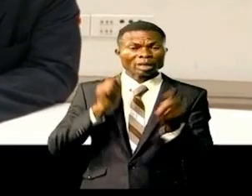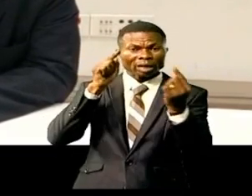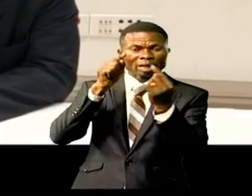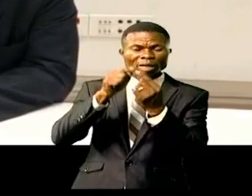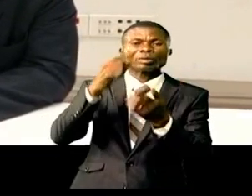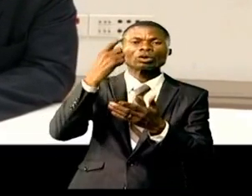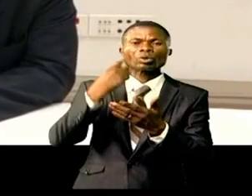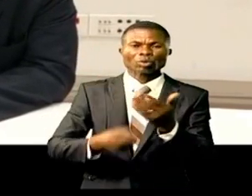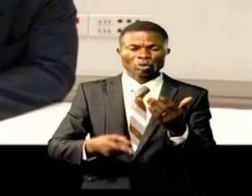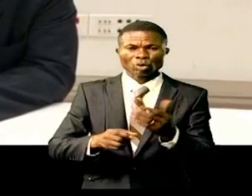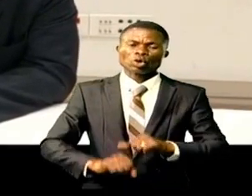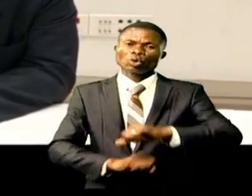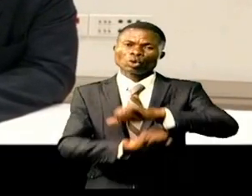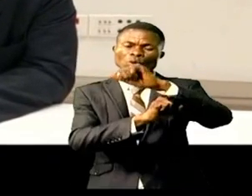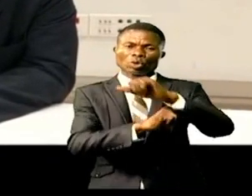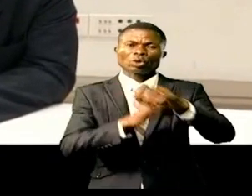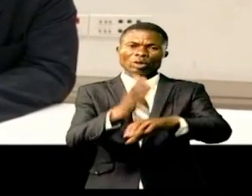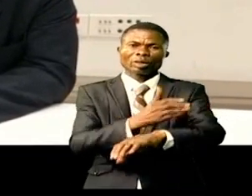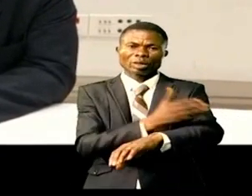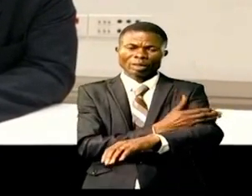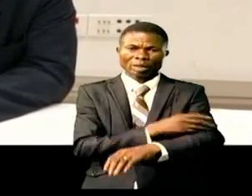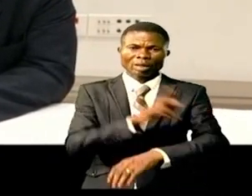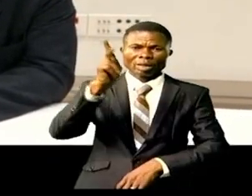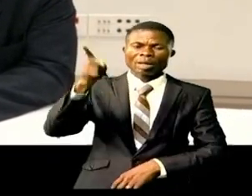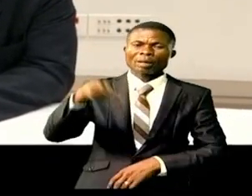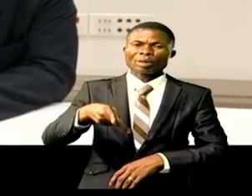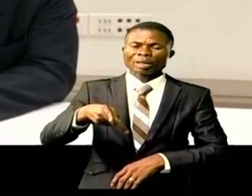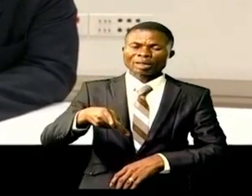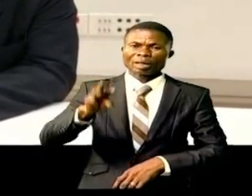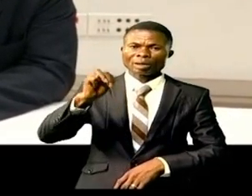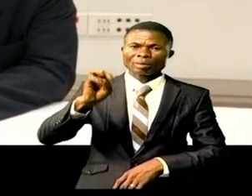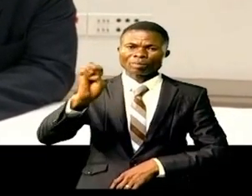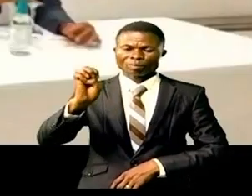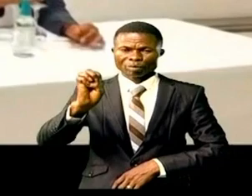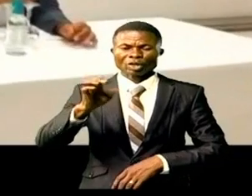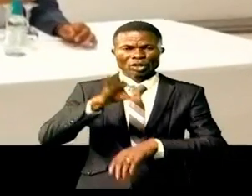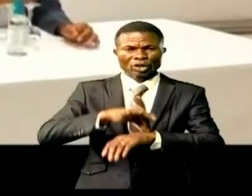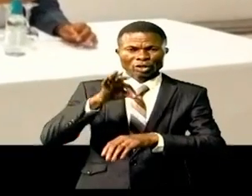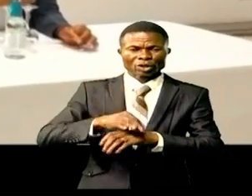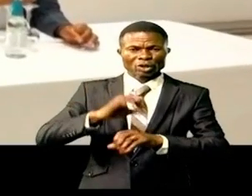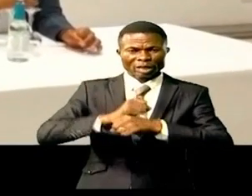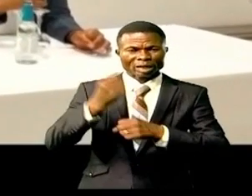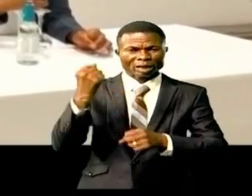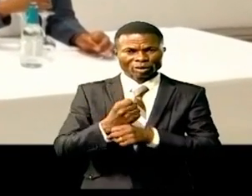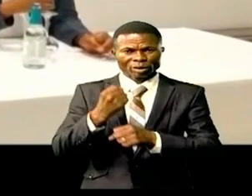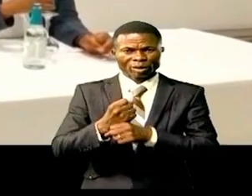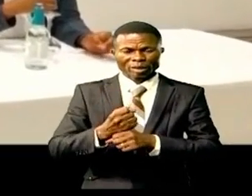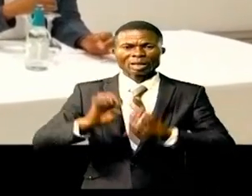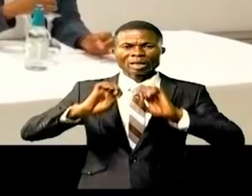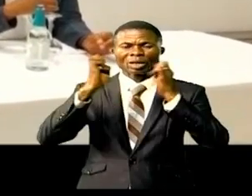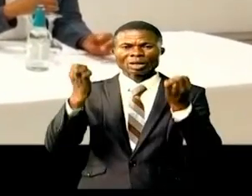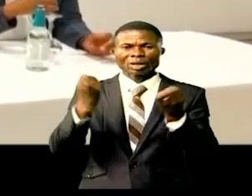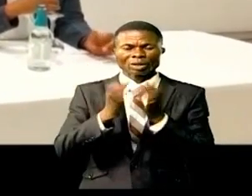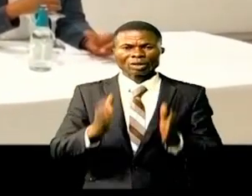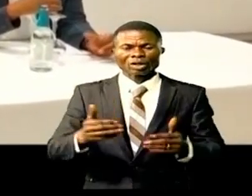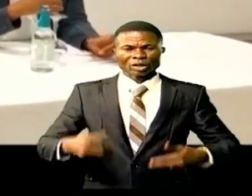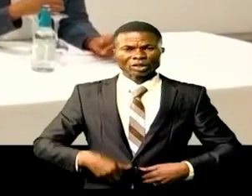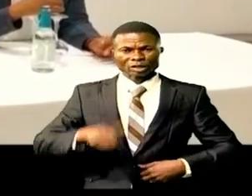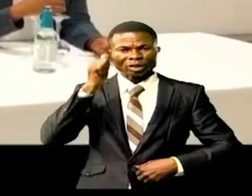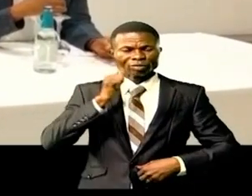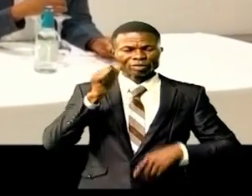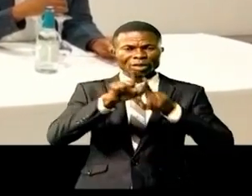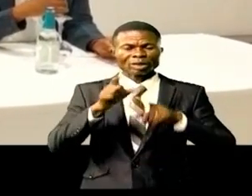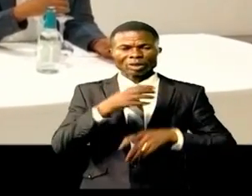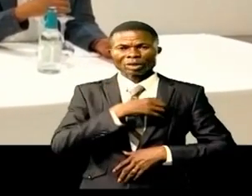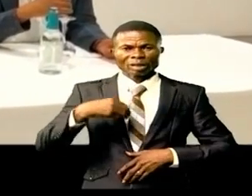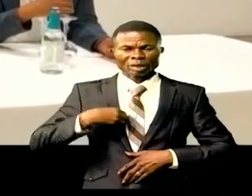atteindre, appuyer la croissance de PME et les opportunités de création d'emplois et l'entrepreneuriat pour les jeunes filles et les femmes dans